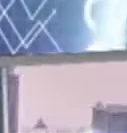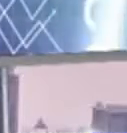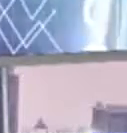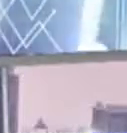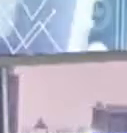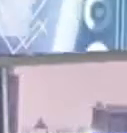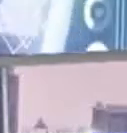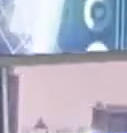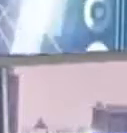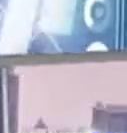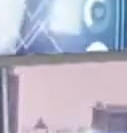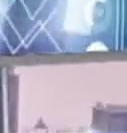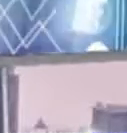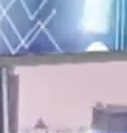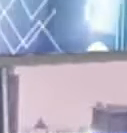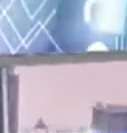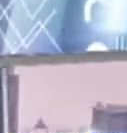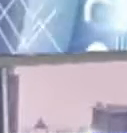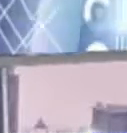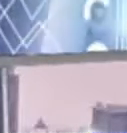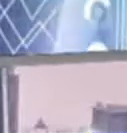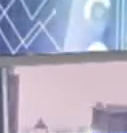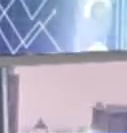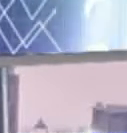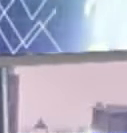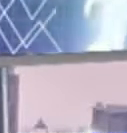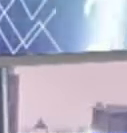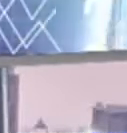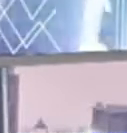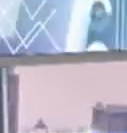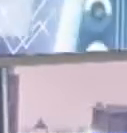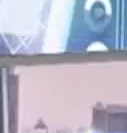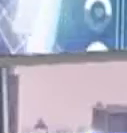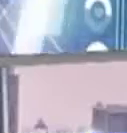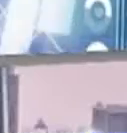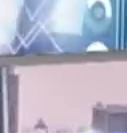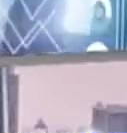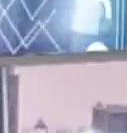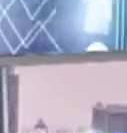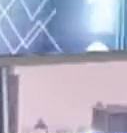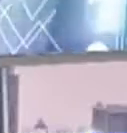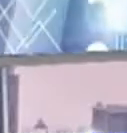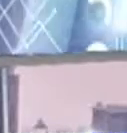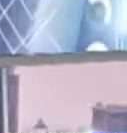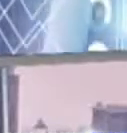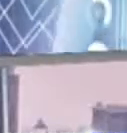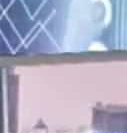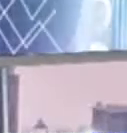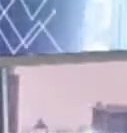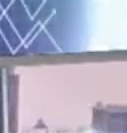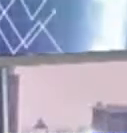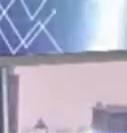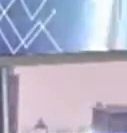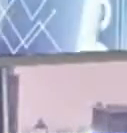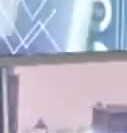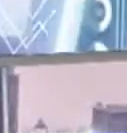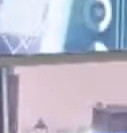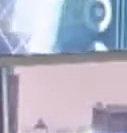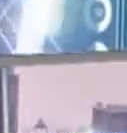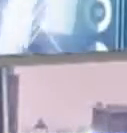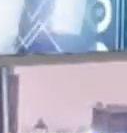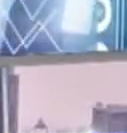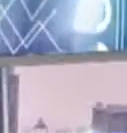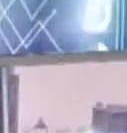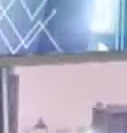วนการซื้อขายหุ้นสหรัฐเมื่อคืนที่ผ่านมาปรับลดลงไปเล็กน้อยค่ะหลังตลาดได้รับแรงกดดันจากการลดลงของหุ้นกลุ่มพลังง